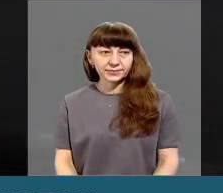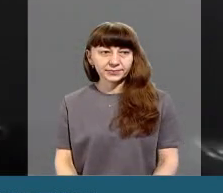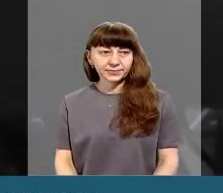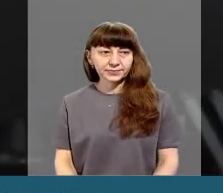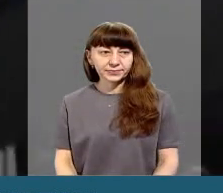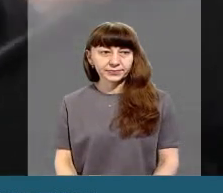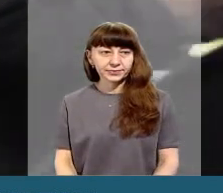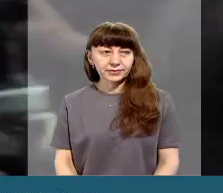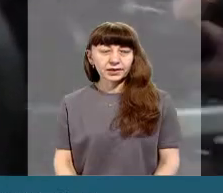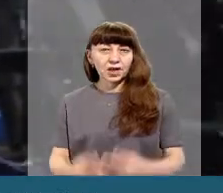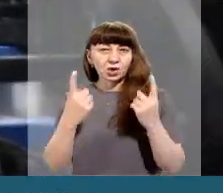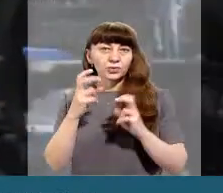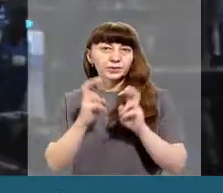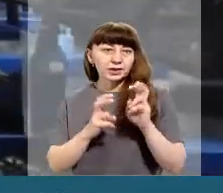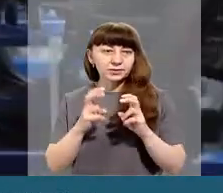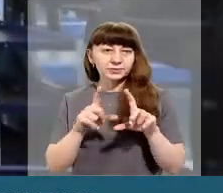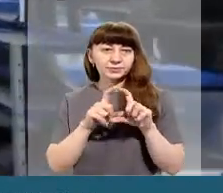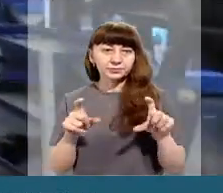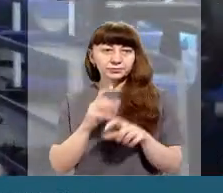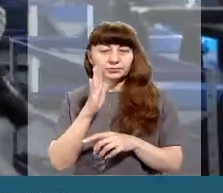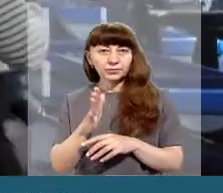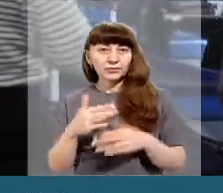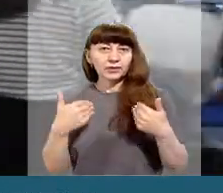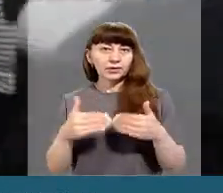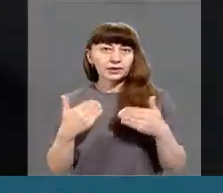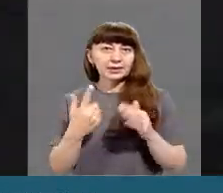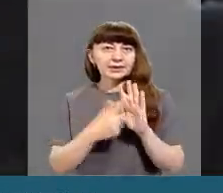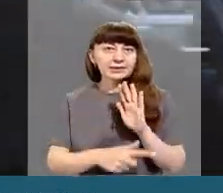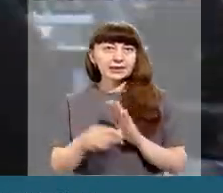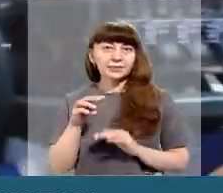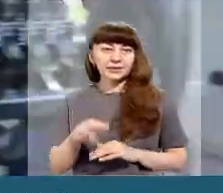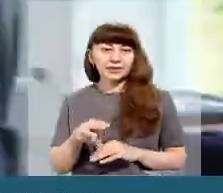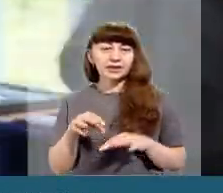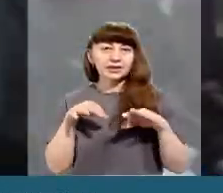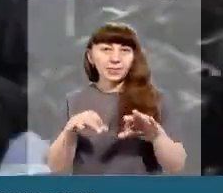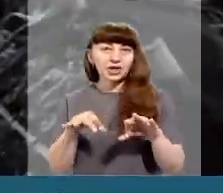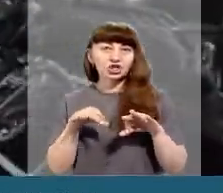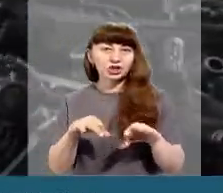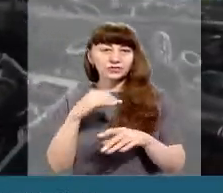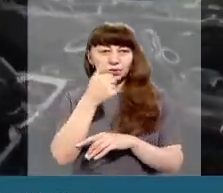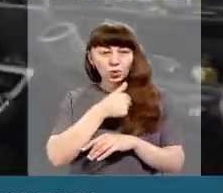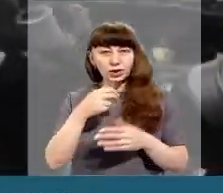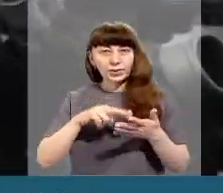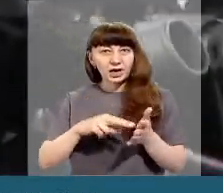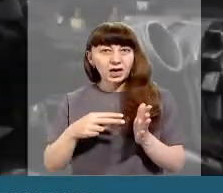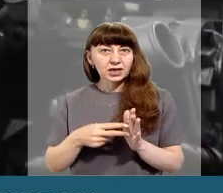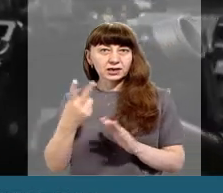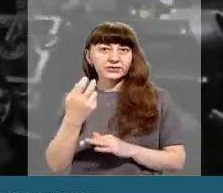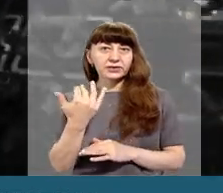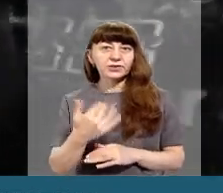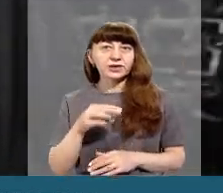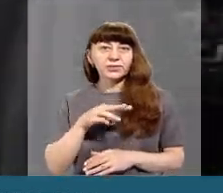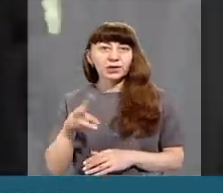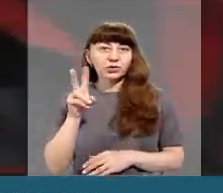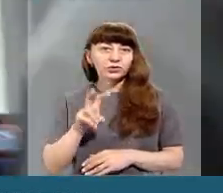ошағында болашақта жылына 70 мың автокөлік шығарылады. Жоба құны 250 ақш ақшасы. Ал колледжде болашақ мамандарды даярлау үшін